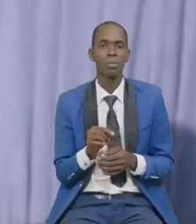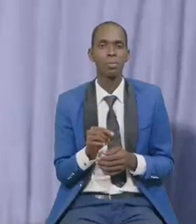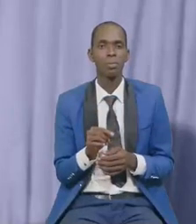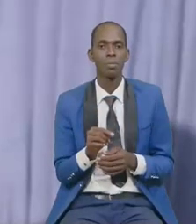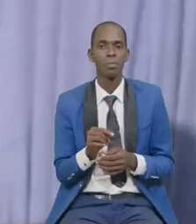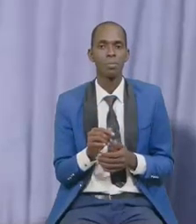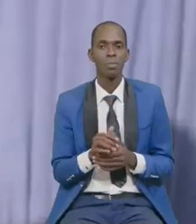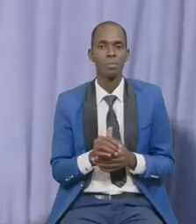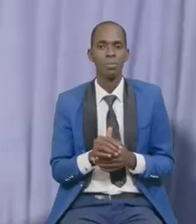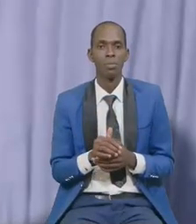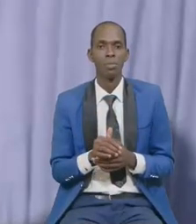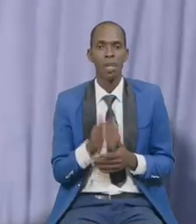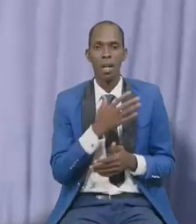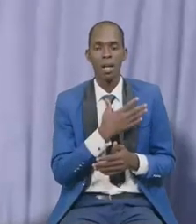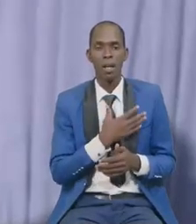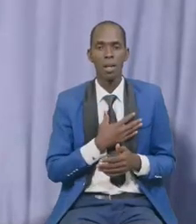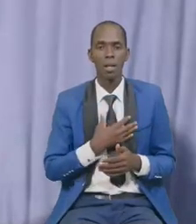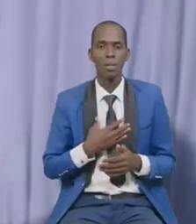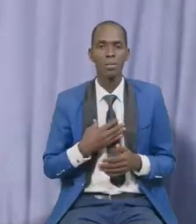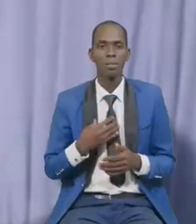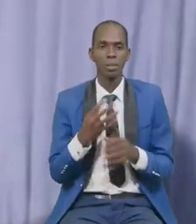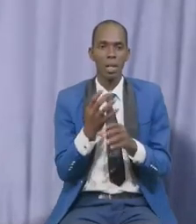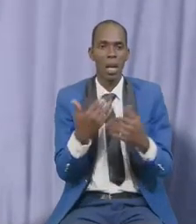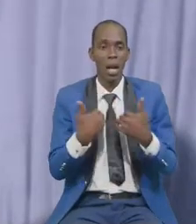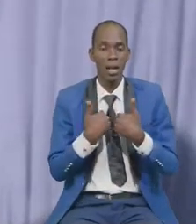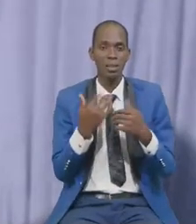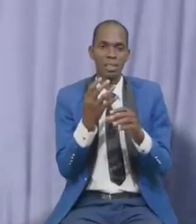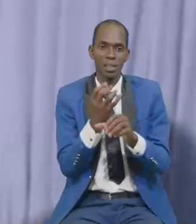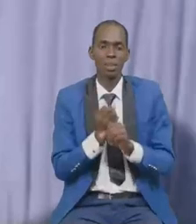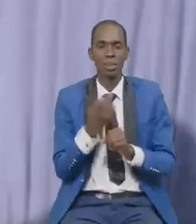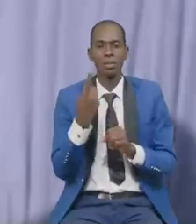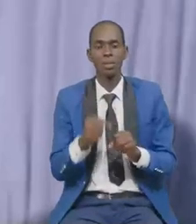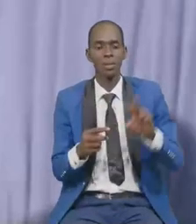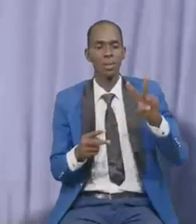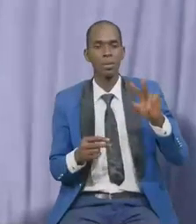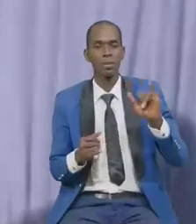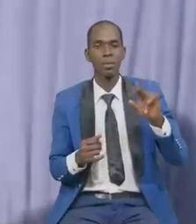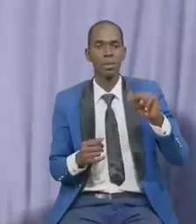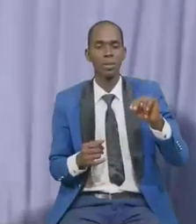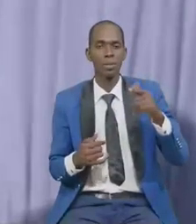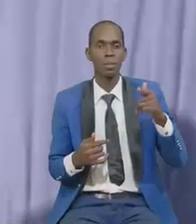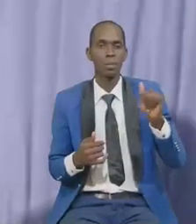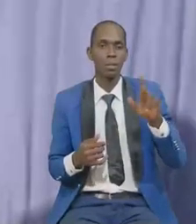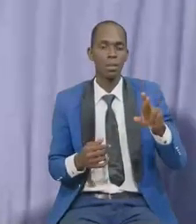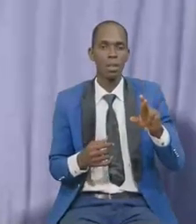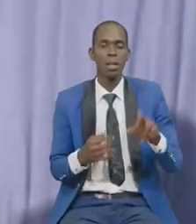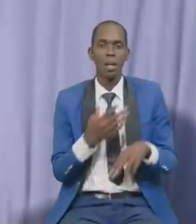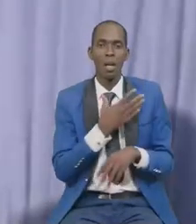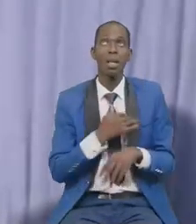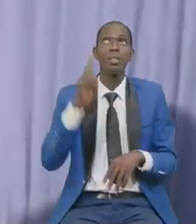Quand Jésus eut pris le vinaigre, il dit, tout est accompli.